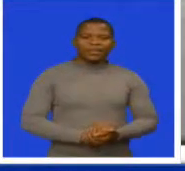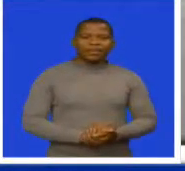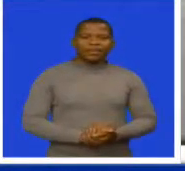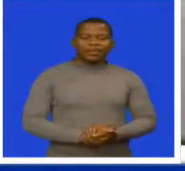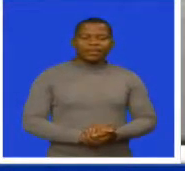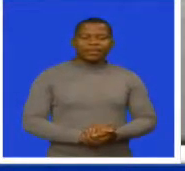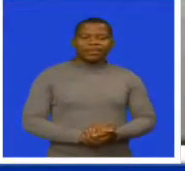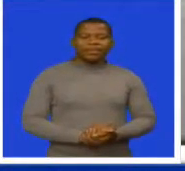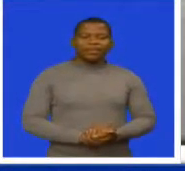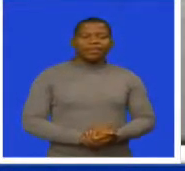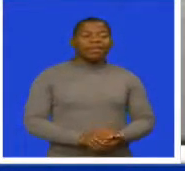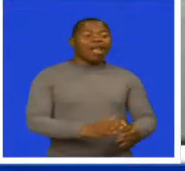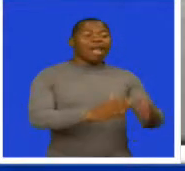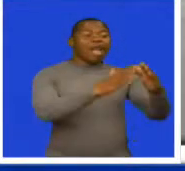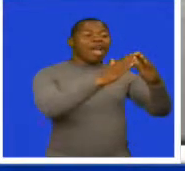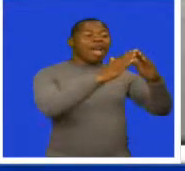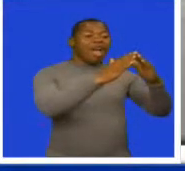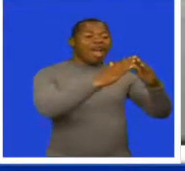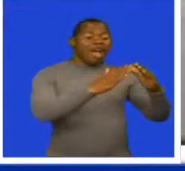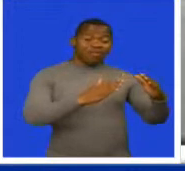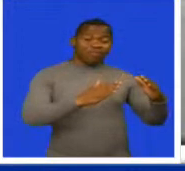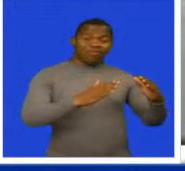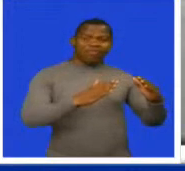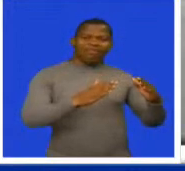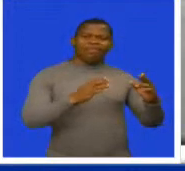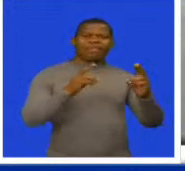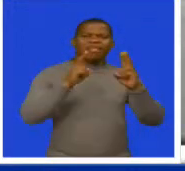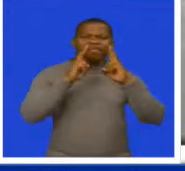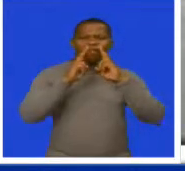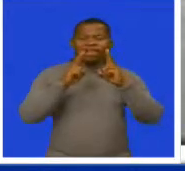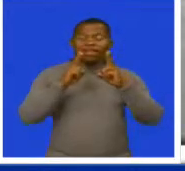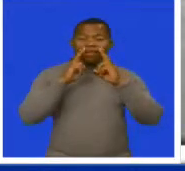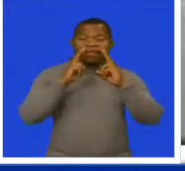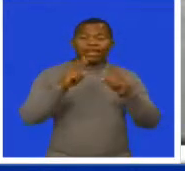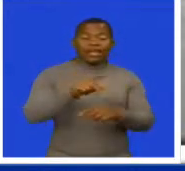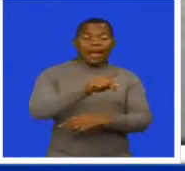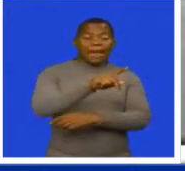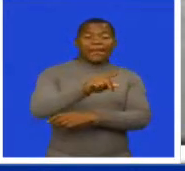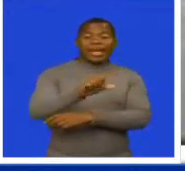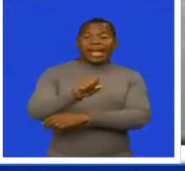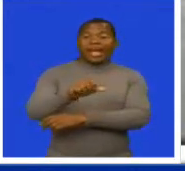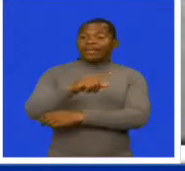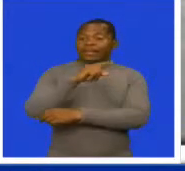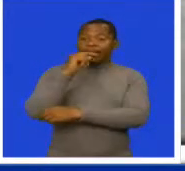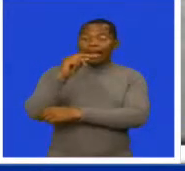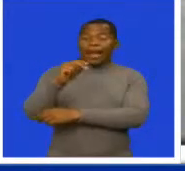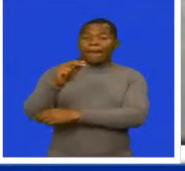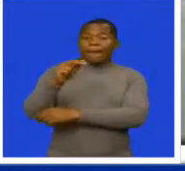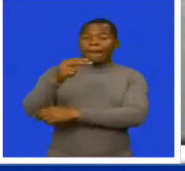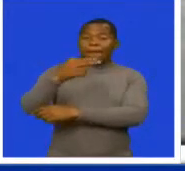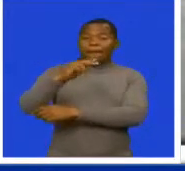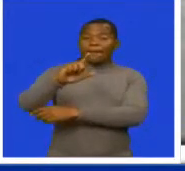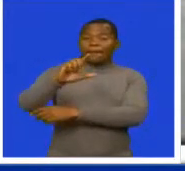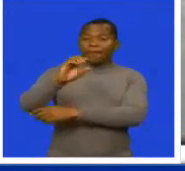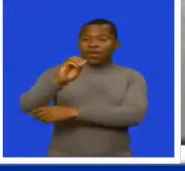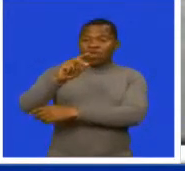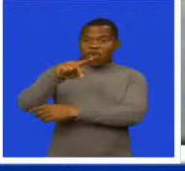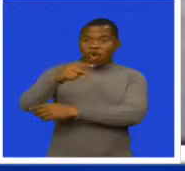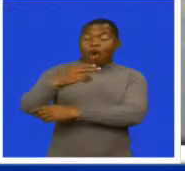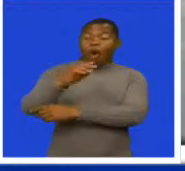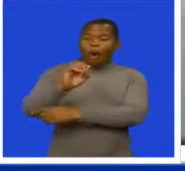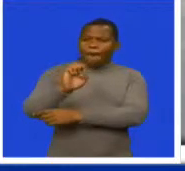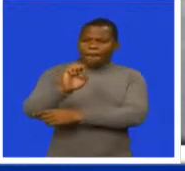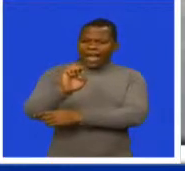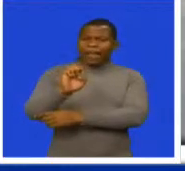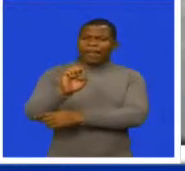Mapanelo mkhulu etiko letekuvakasha John Hlophe sokukhuthaza isivisa sasesiphofaneni ukuthi sitigcine sihlobile